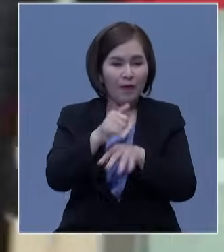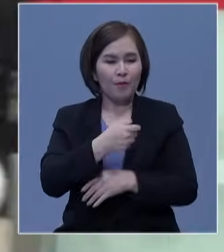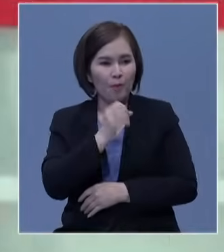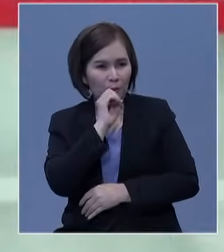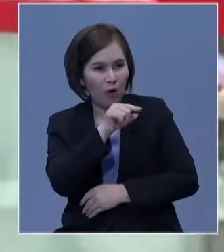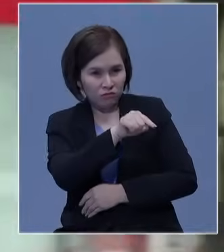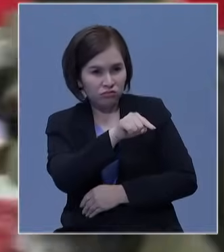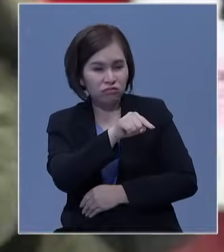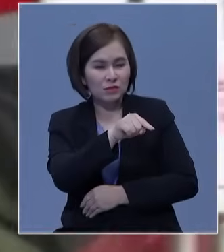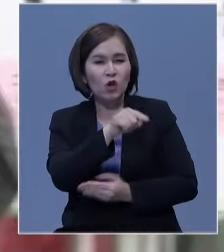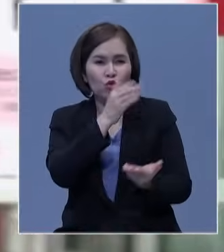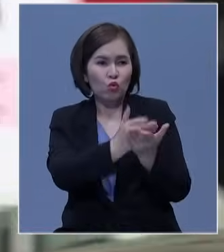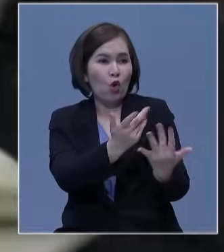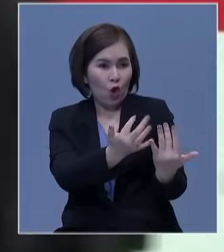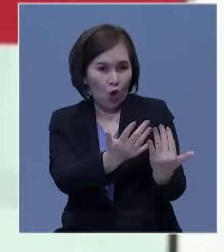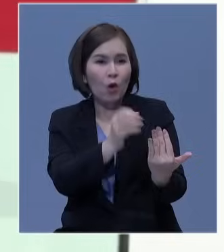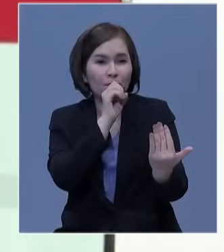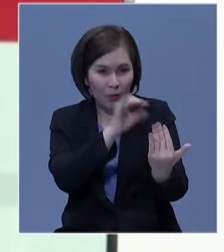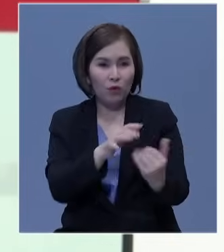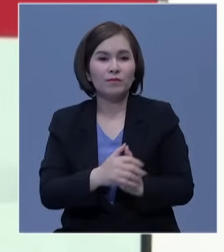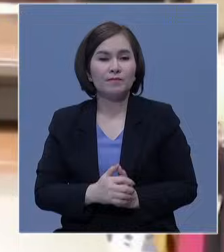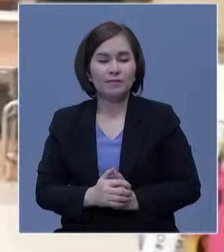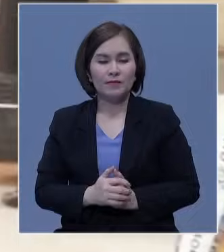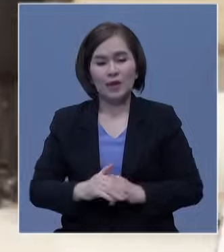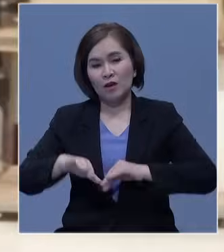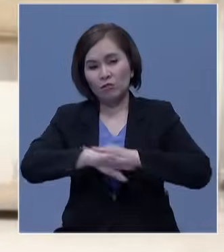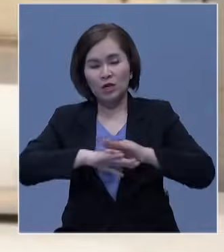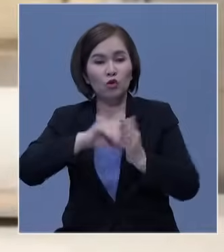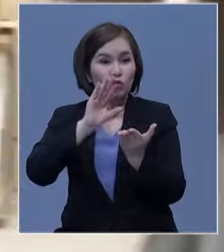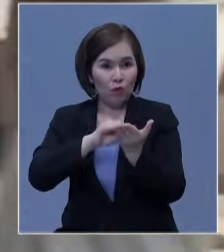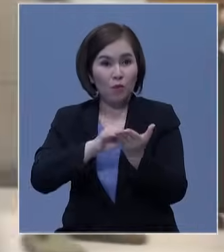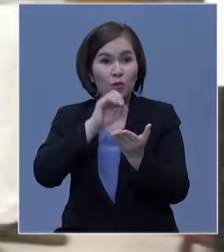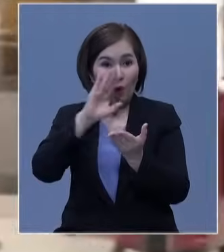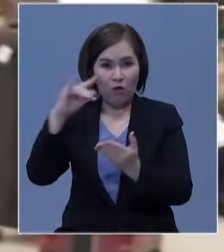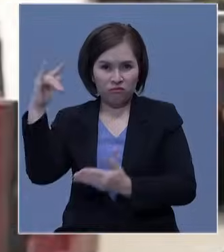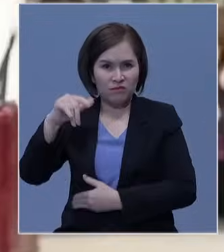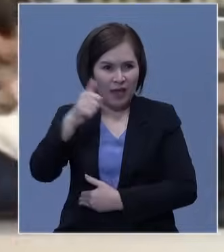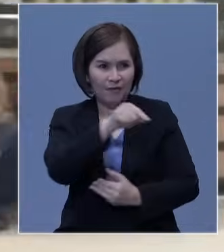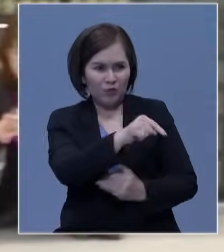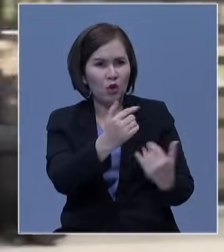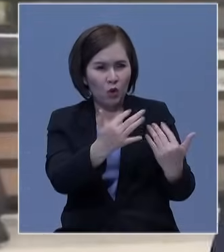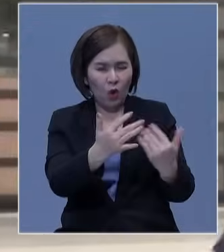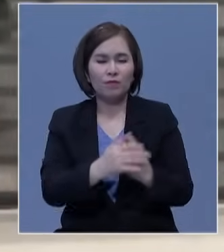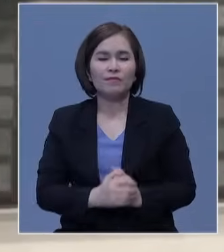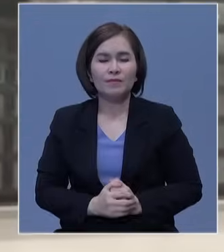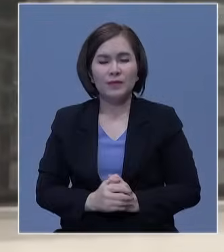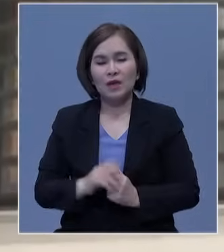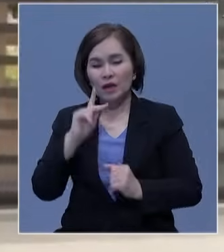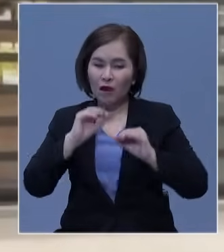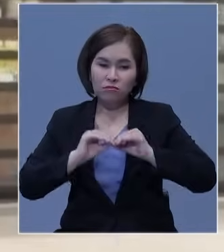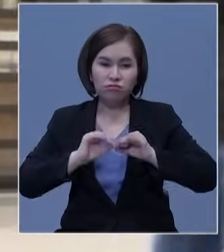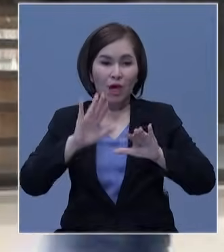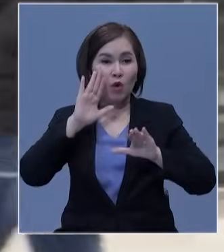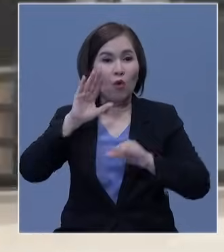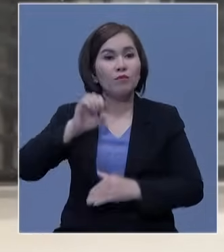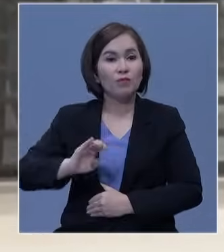ยามฝั่งจอดรอก่อน อ ันนี้เป็นเบื้องต้นที่มีการรายงานออกมานะคะ ครับซึ่งก็จะสอดคล้องกับแถลงการของทา